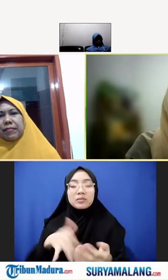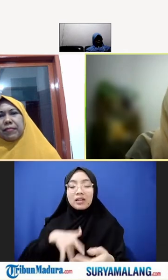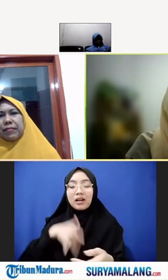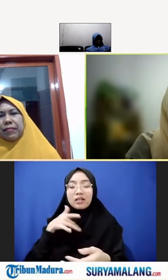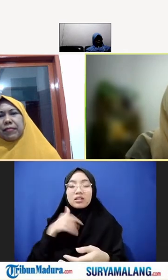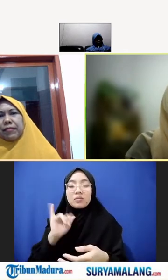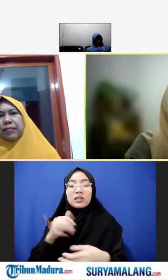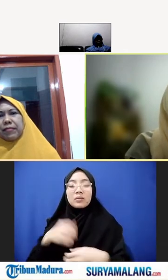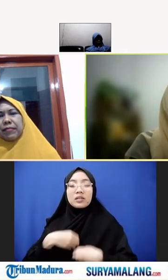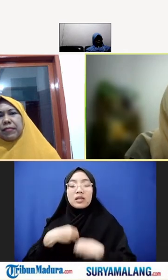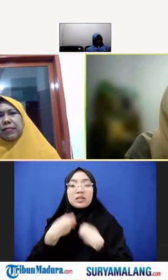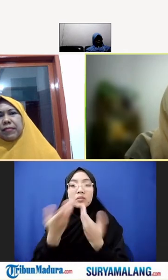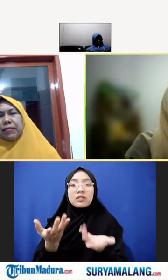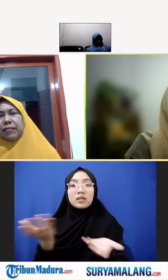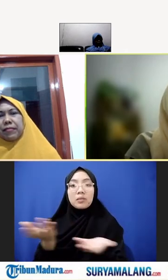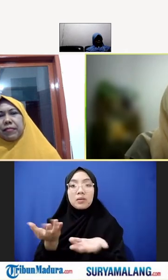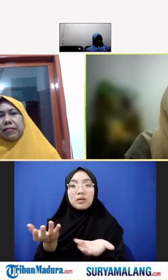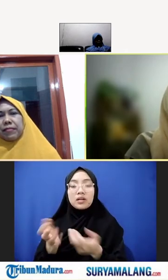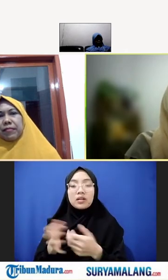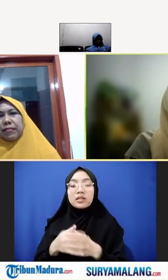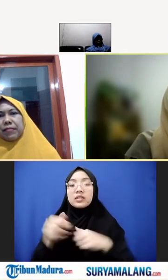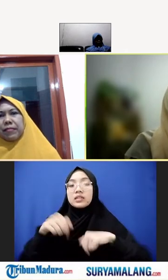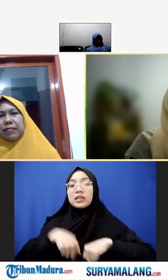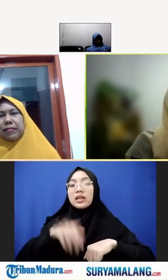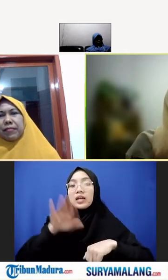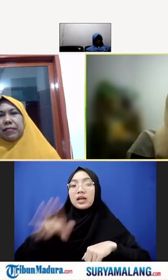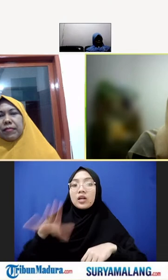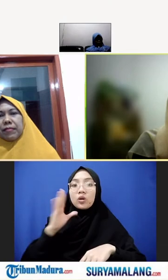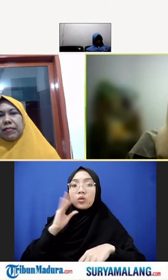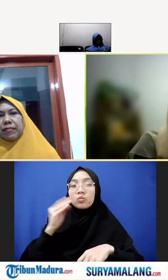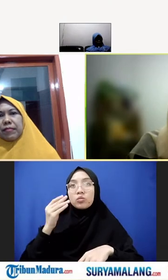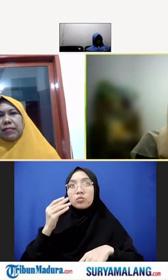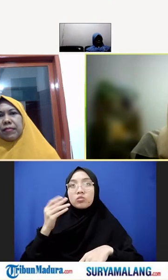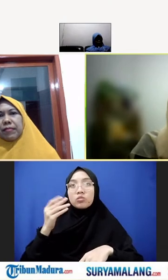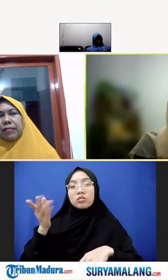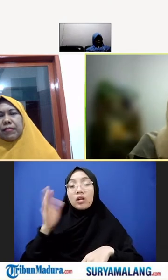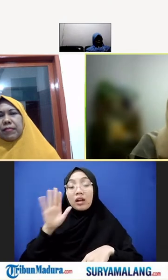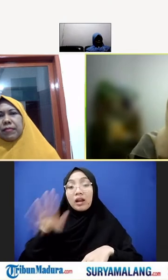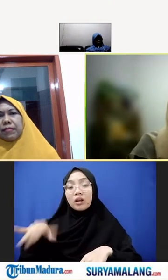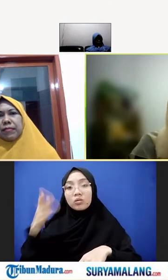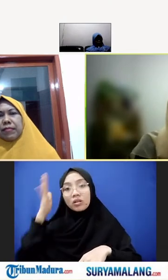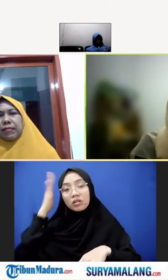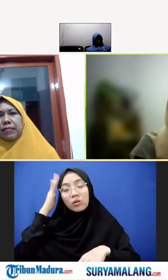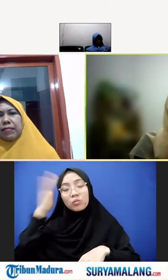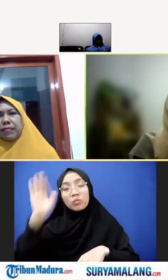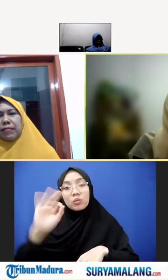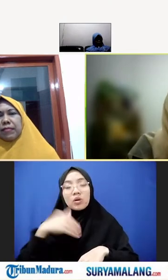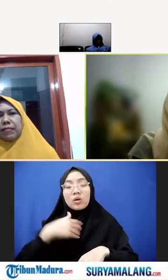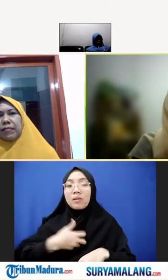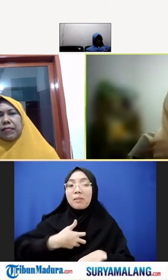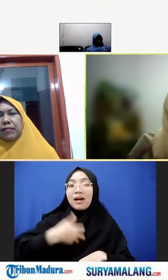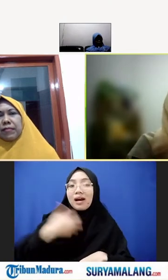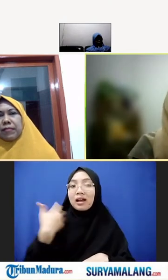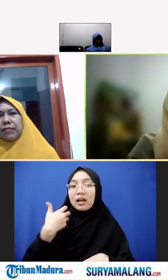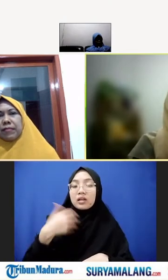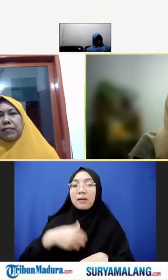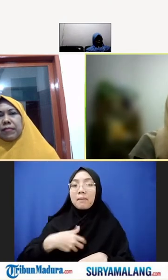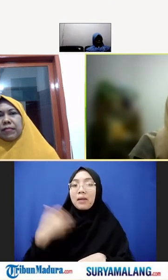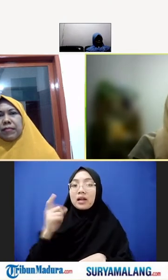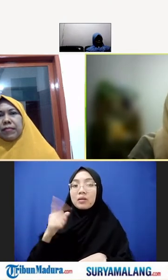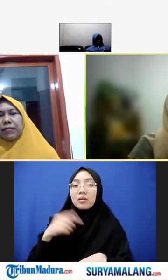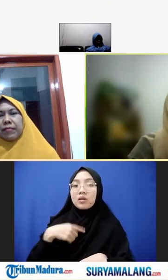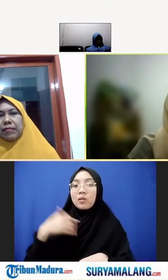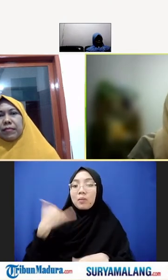bagus gitu. Sekarang anaknya udah tahu belum? Ini aku marah karena aku nggak dikasih